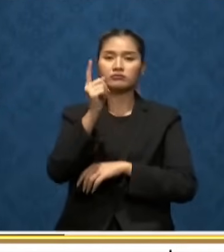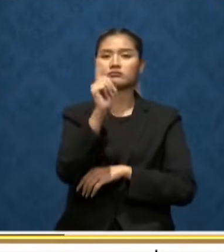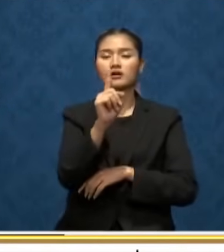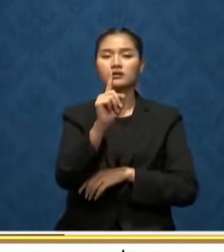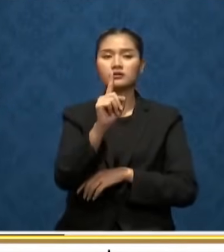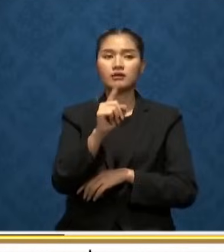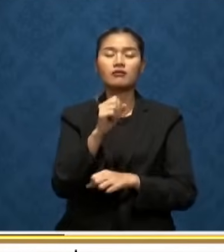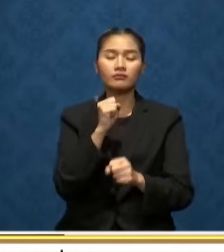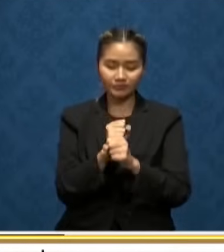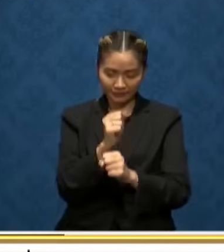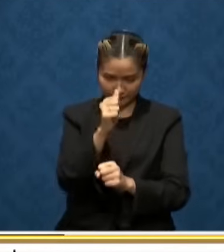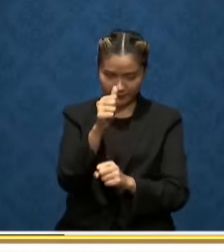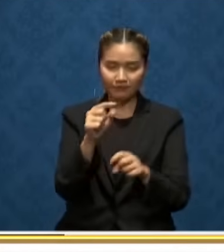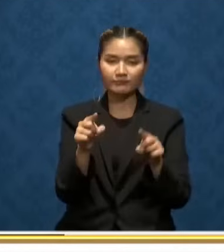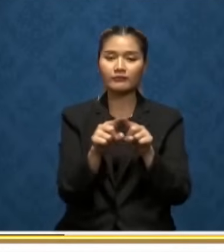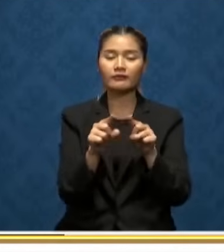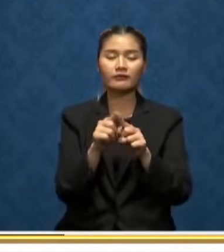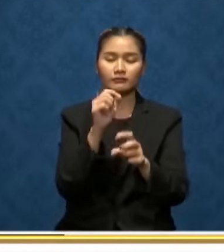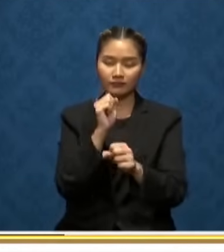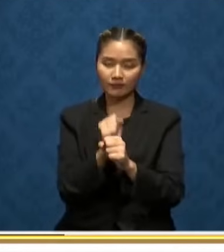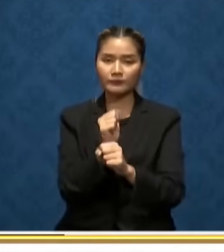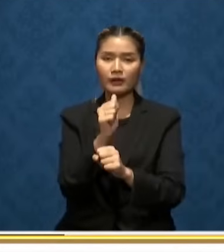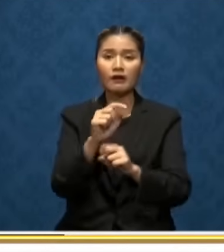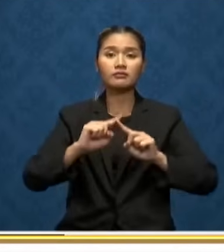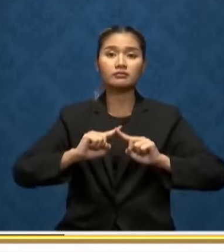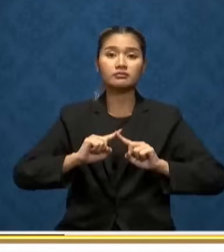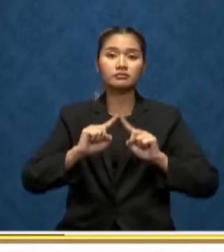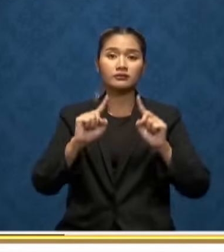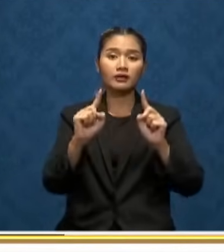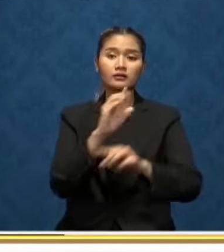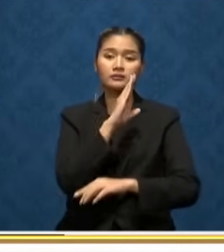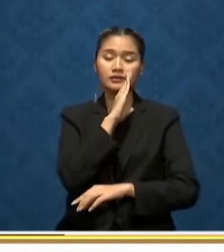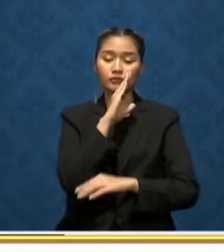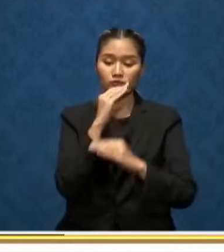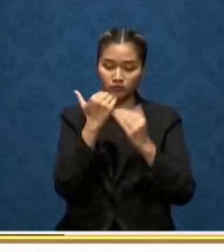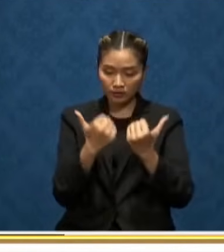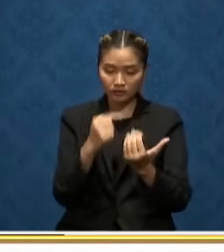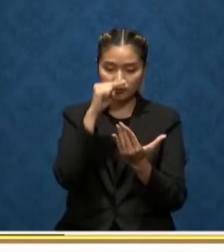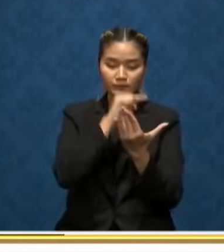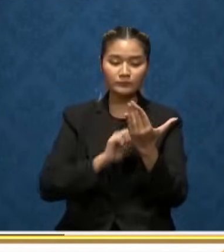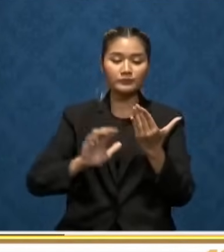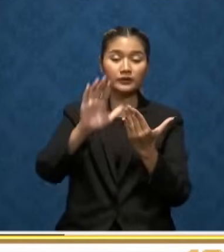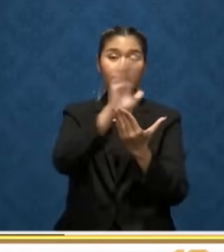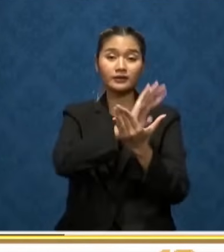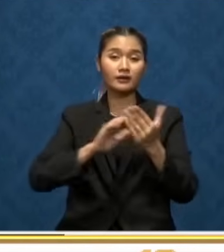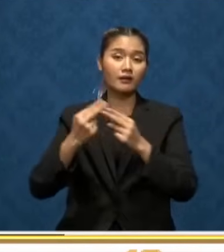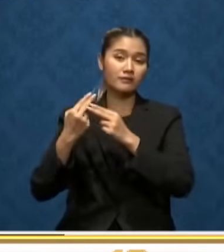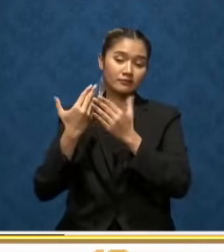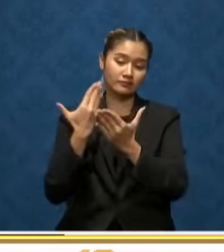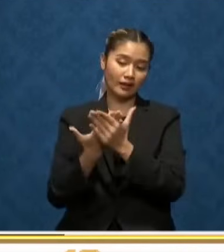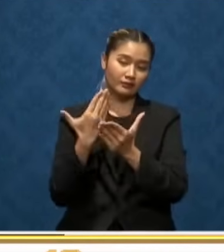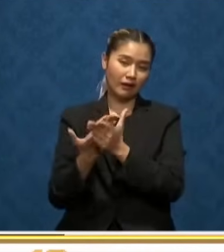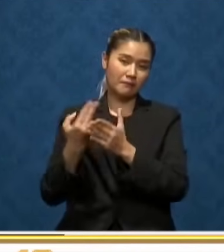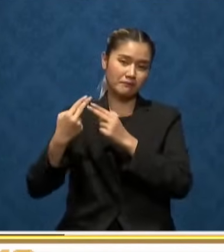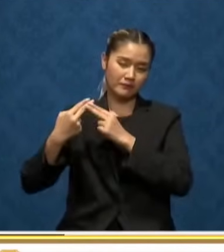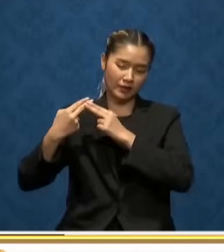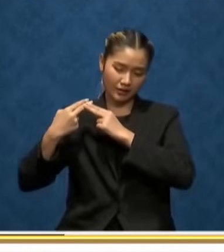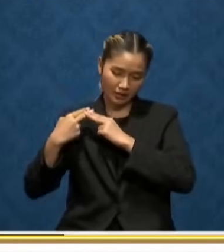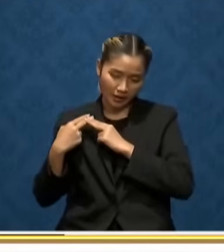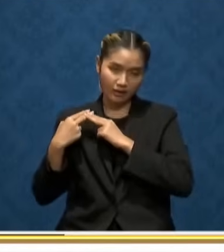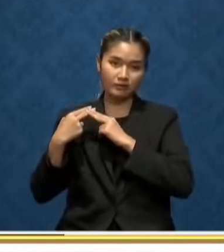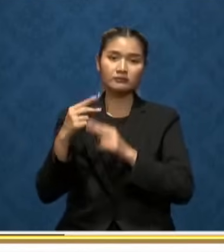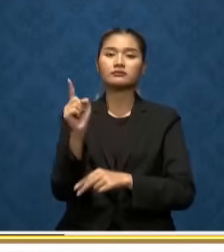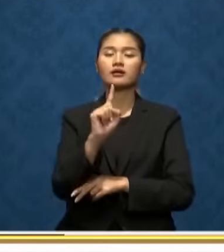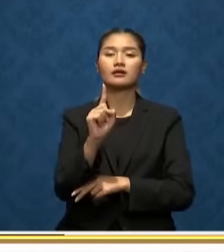ก็ทำได้แต่ถ้าดูภาระของประเทศ ไทยพีบีเอสจึงพยายามที่จะช่วยตัว